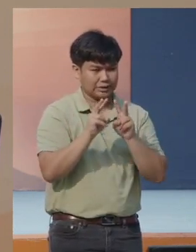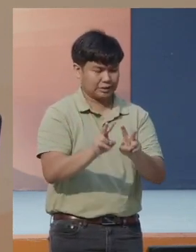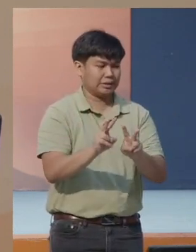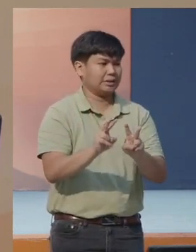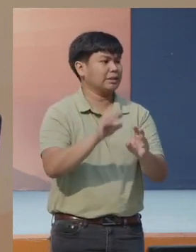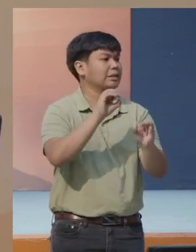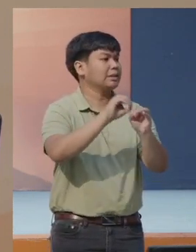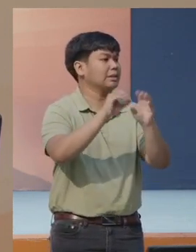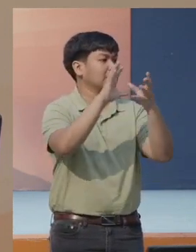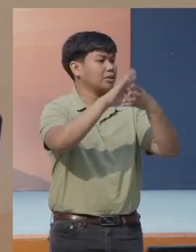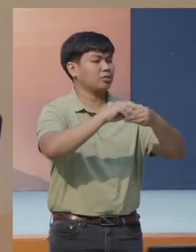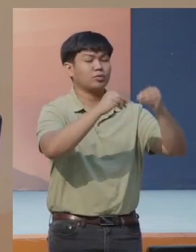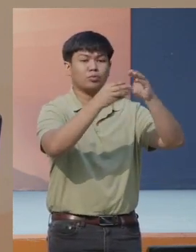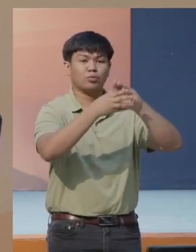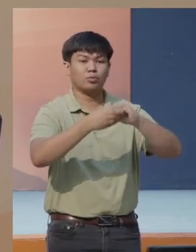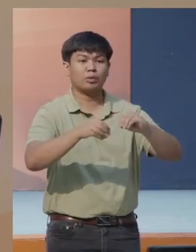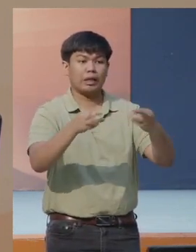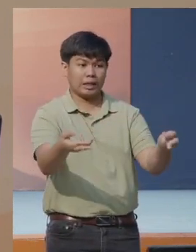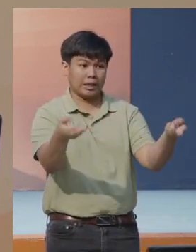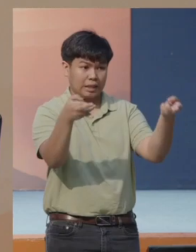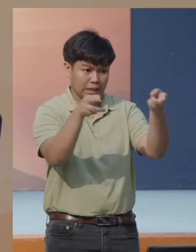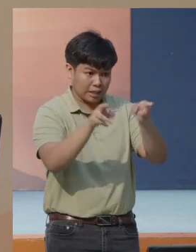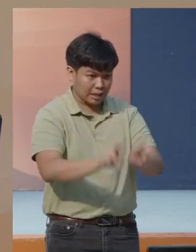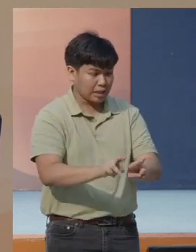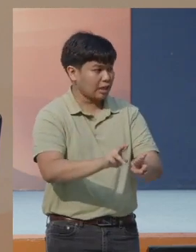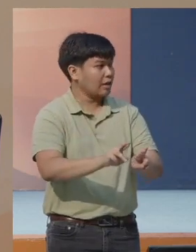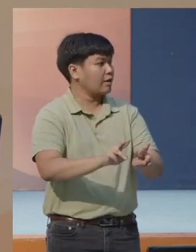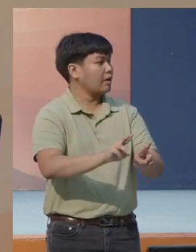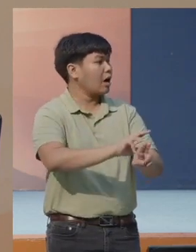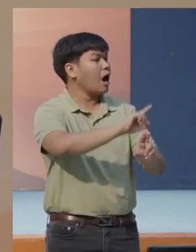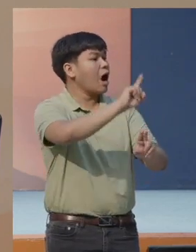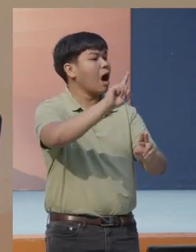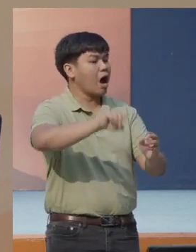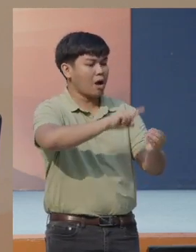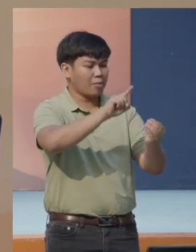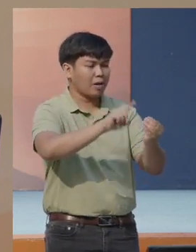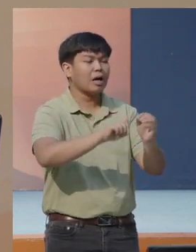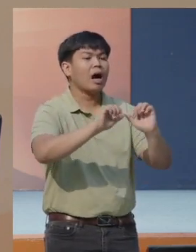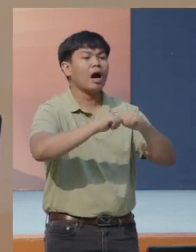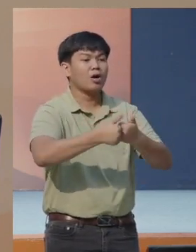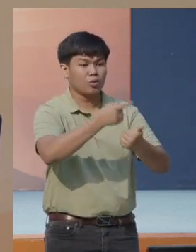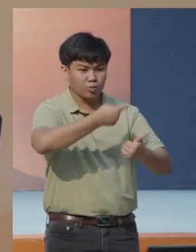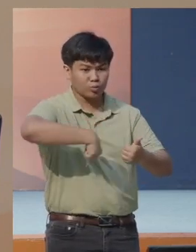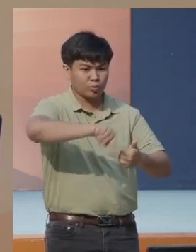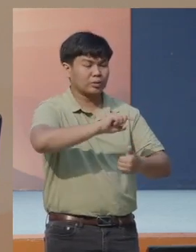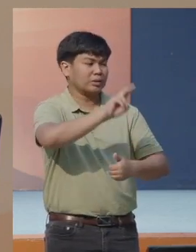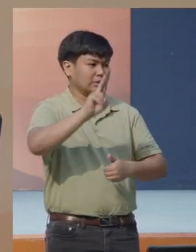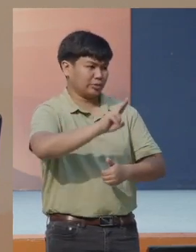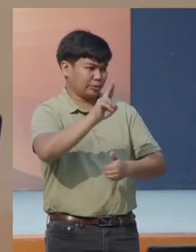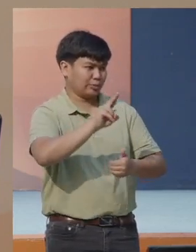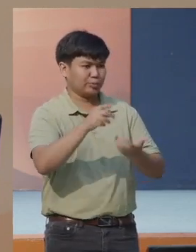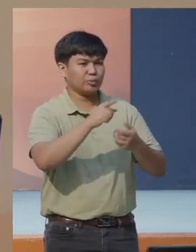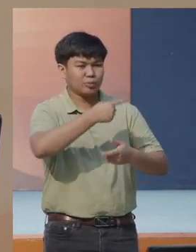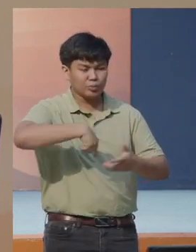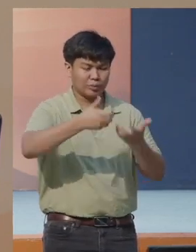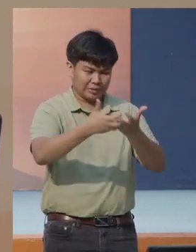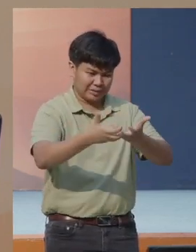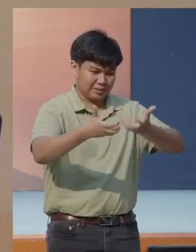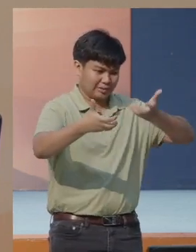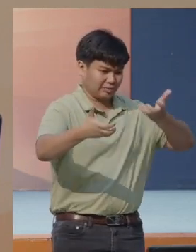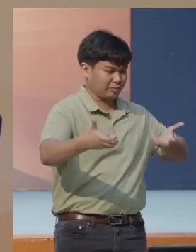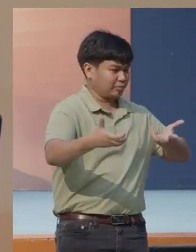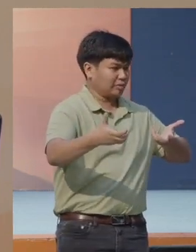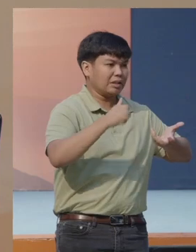sa kwentong ito, yung resulta dapat niyan sa atin bilang kanyang mga binukod na mga anak. Set